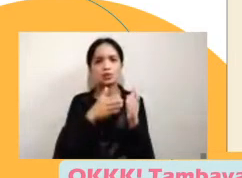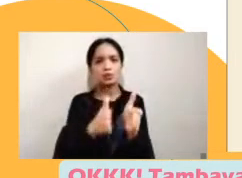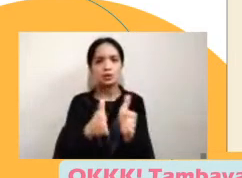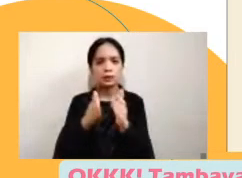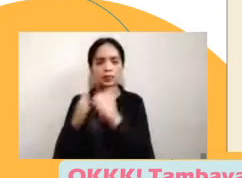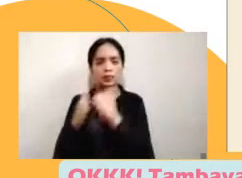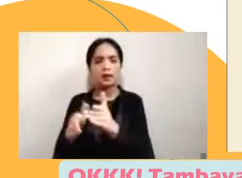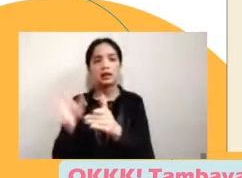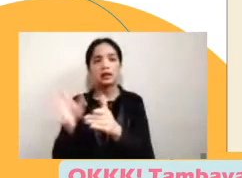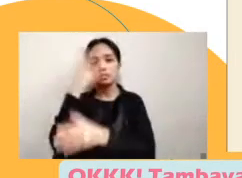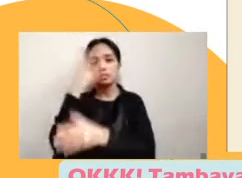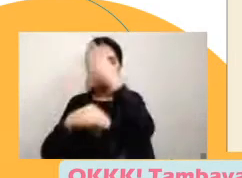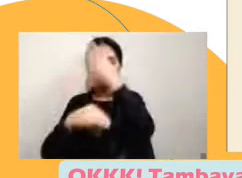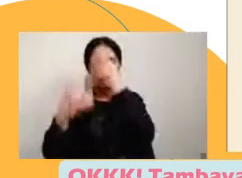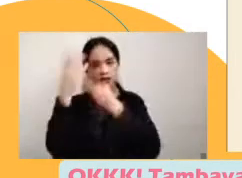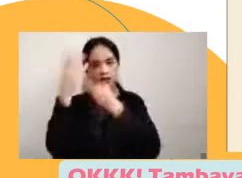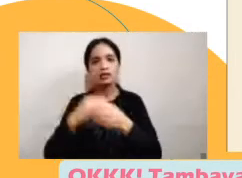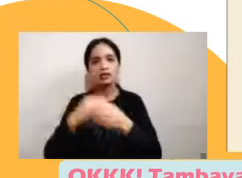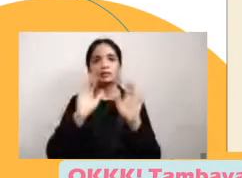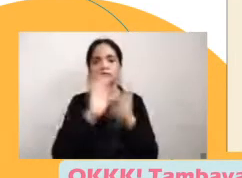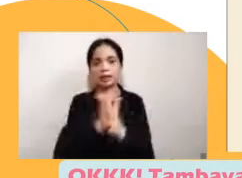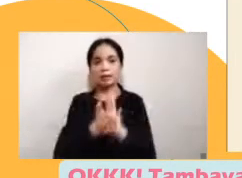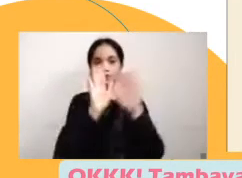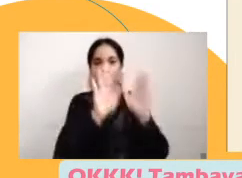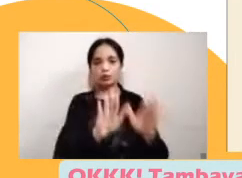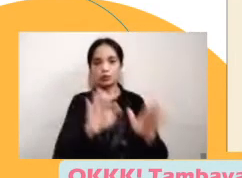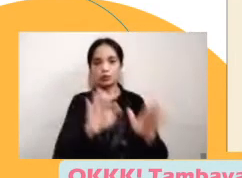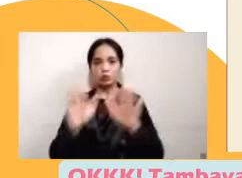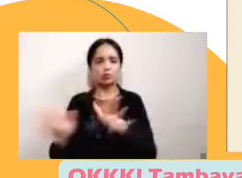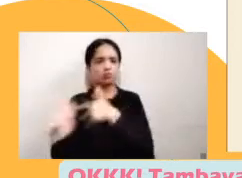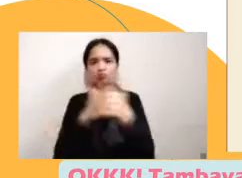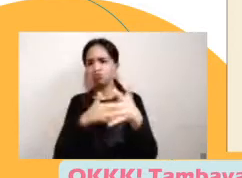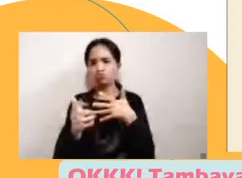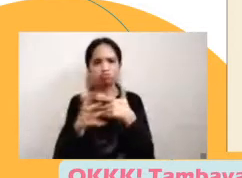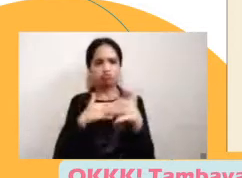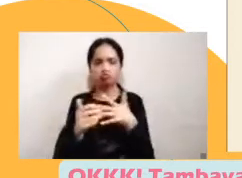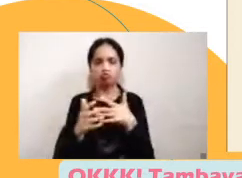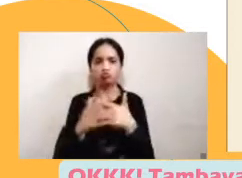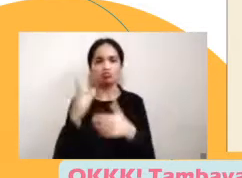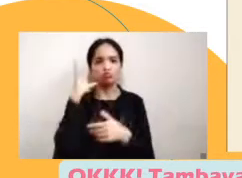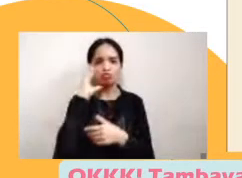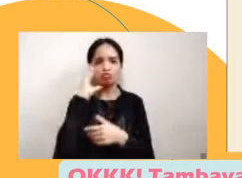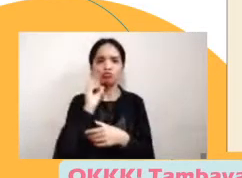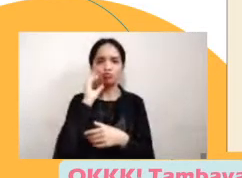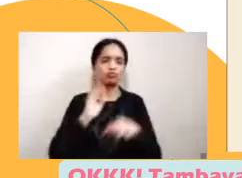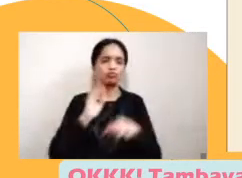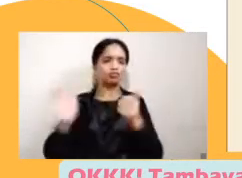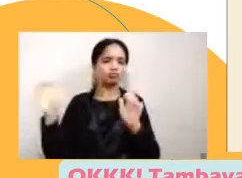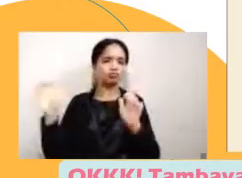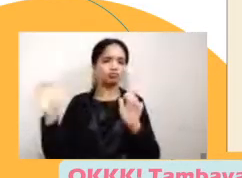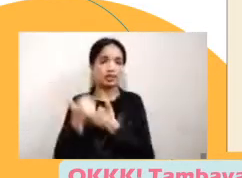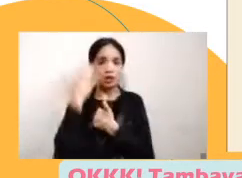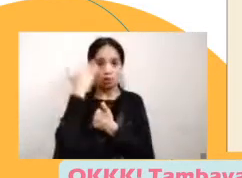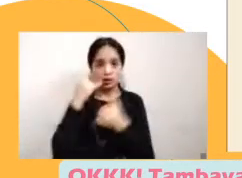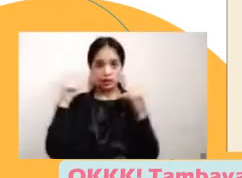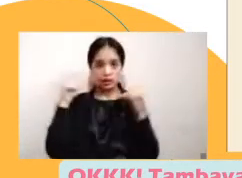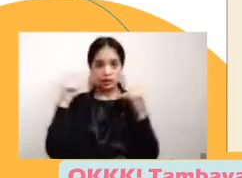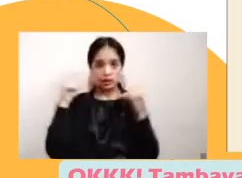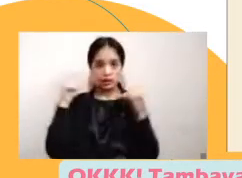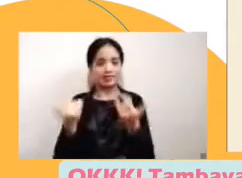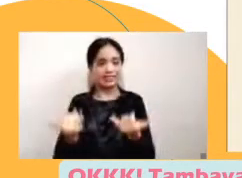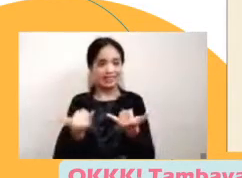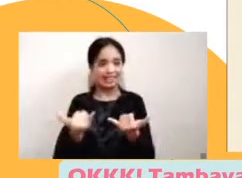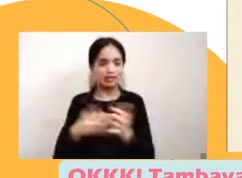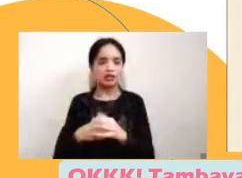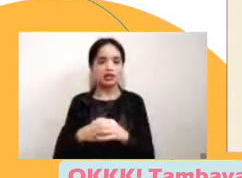natututunan natin maging kalmado kahit sa gitna ng pagsubok. Dahil sa mga ganitong pagkakataon,